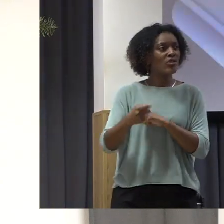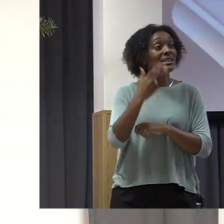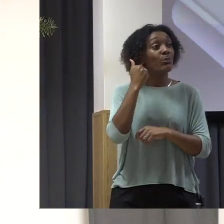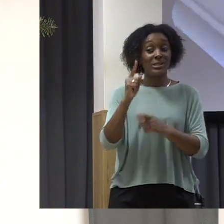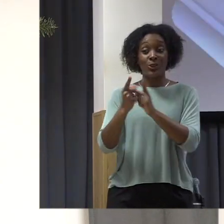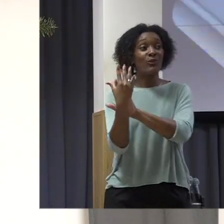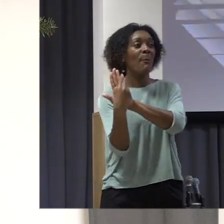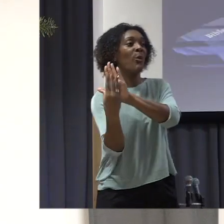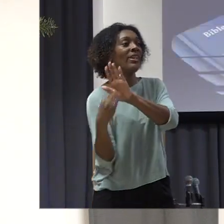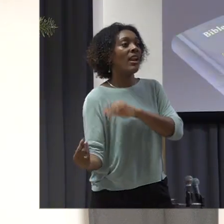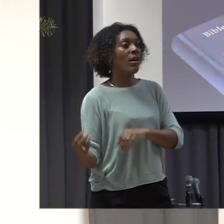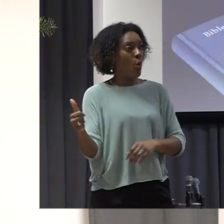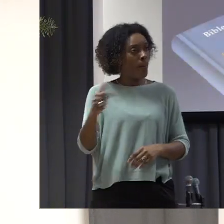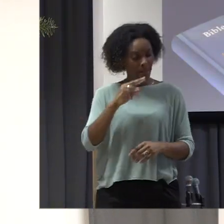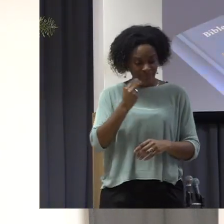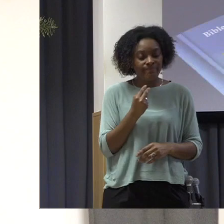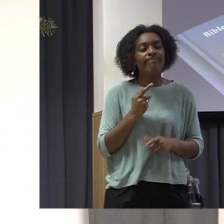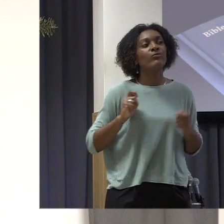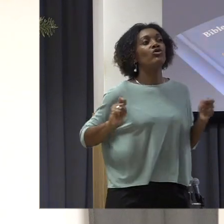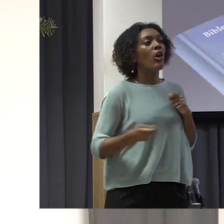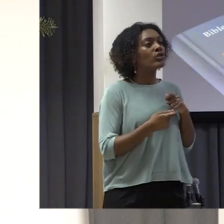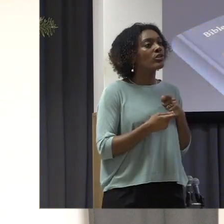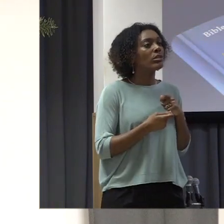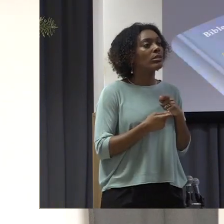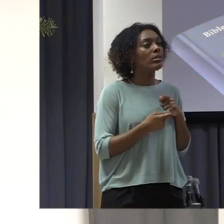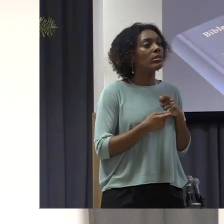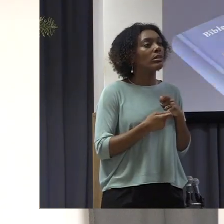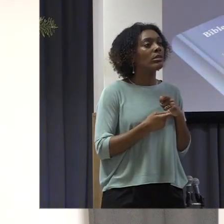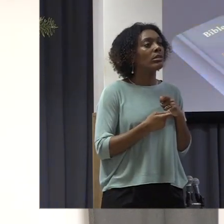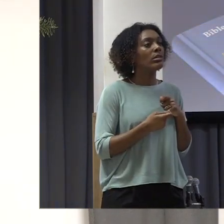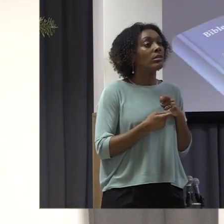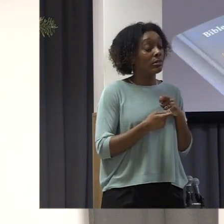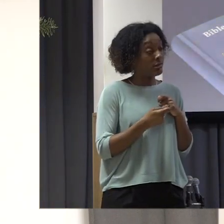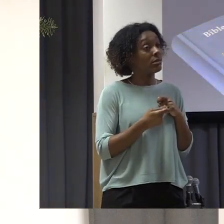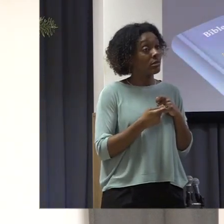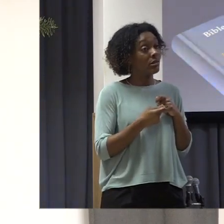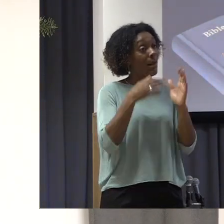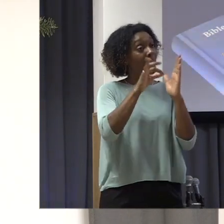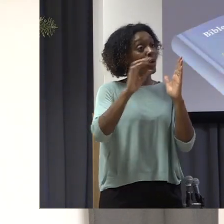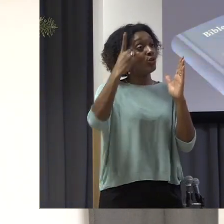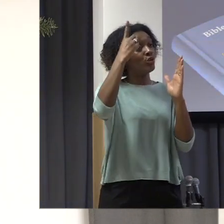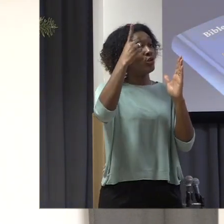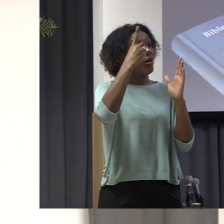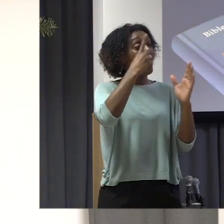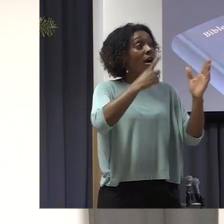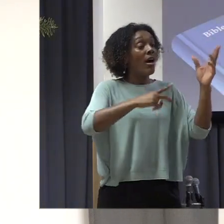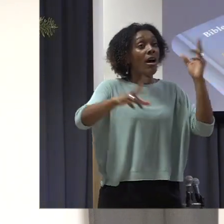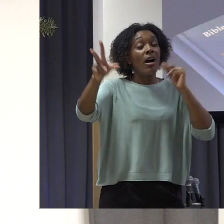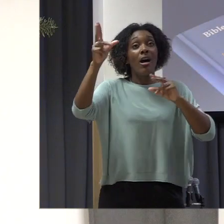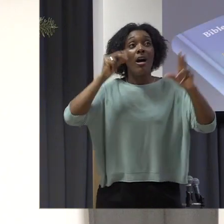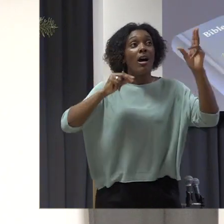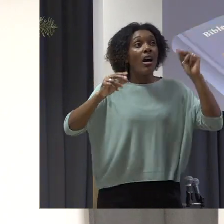C'est ce que Paul nous explique. Ils ont entendu la parole de Dieu, et qu'est-ce que cela a provoqué? Ils se